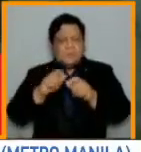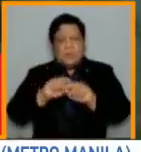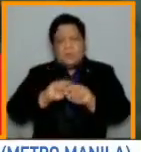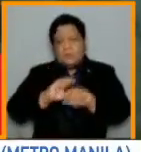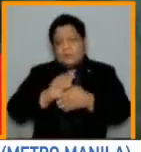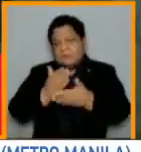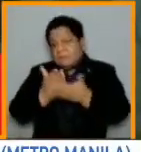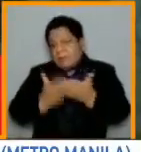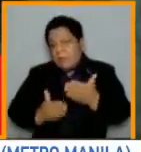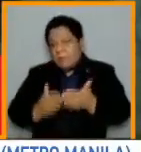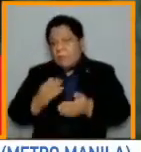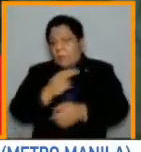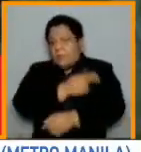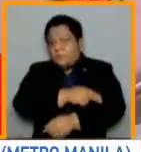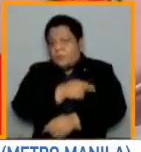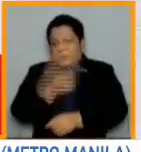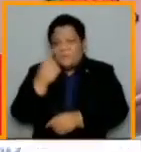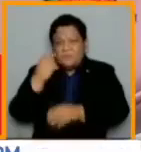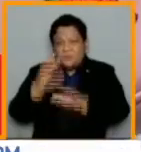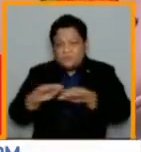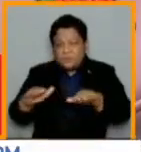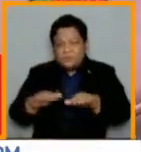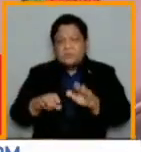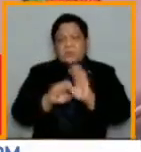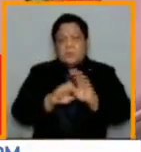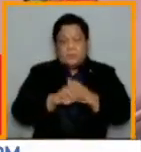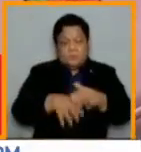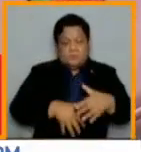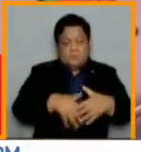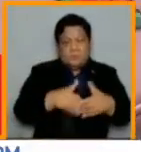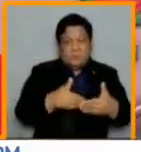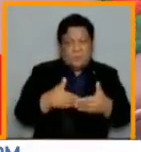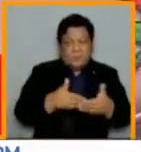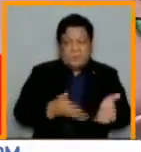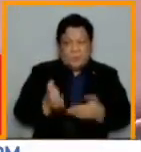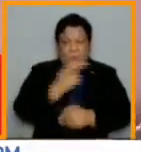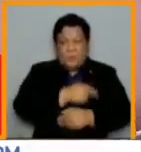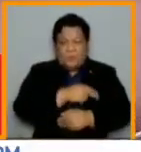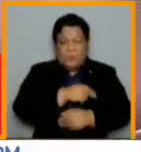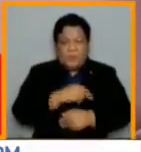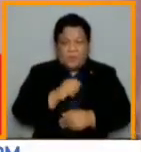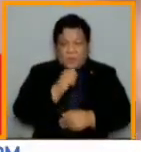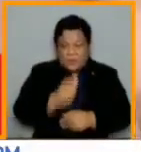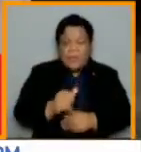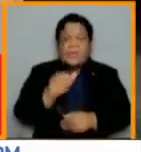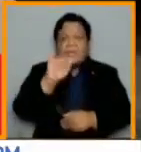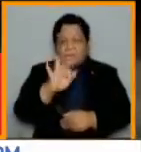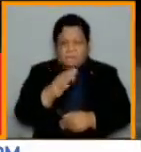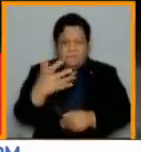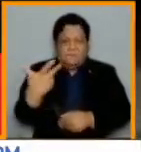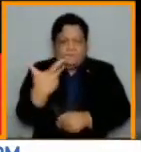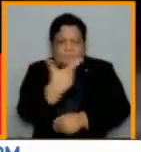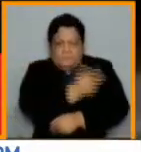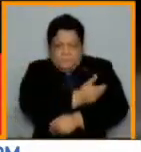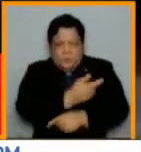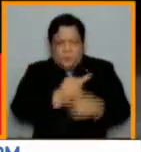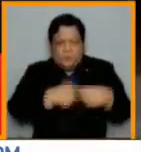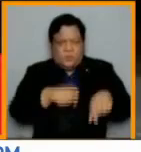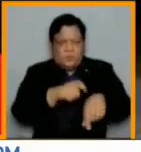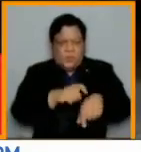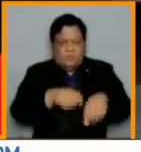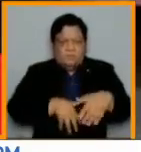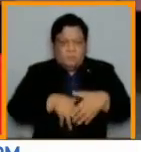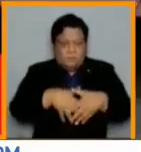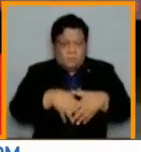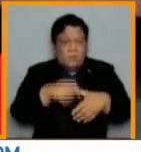mapigilan ang pagkakaospital ng mga sanggol kung bakunado ang kanilang ina habang buntis. Pinakamataas ang proteksyon sa mga sanggol kung nagpabakuna